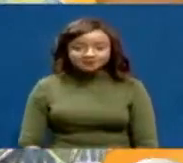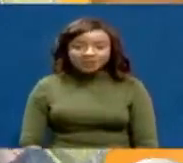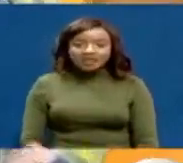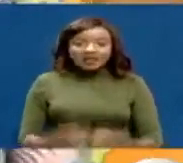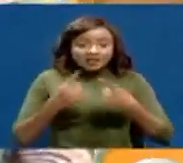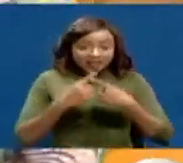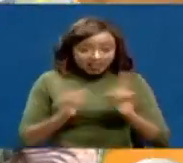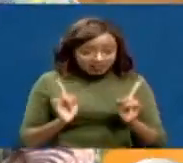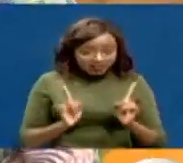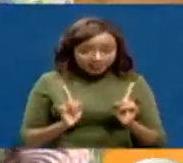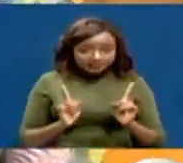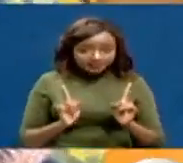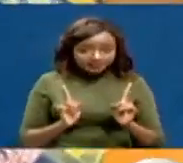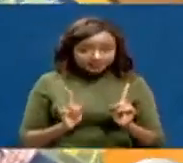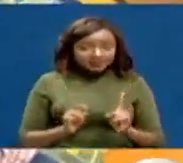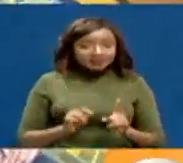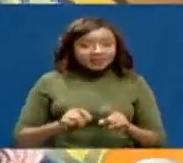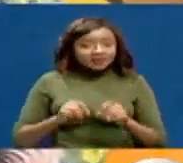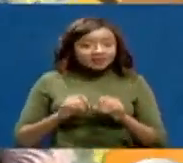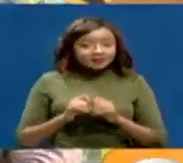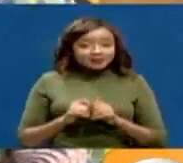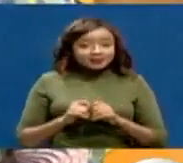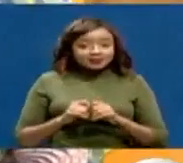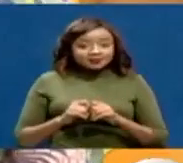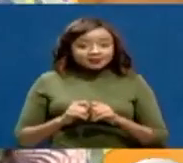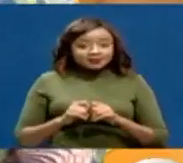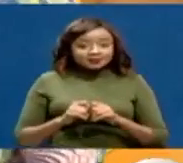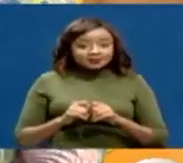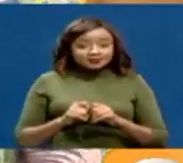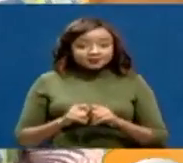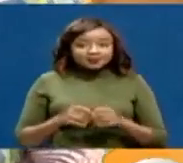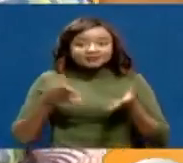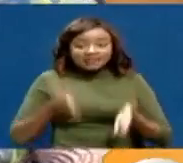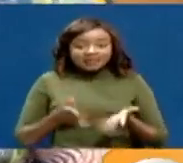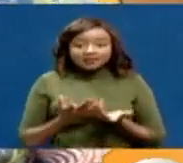Lakini pia tukifanya hivyo, tuendelea